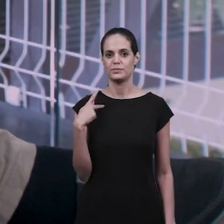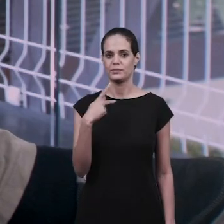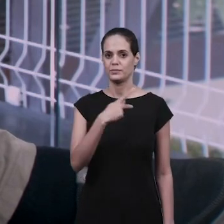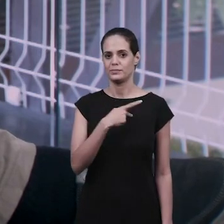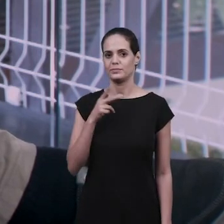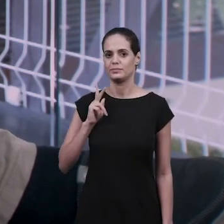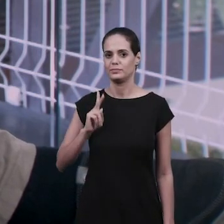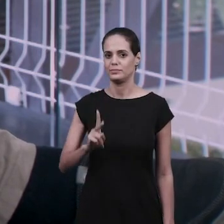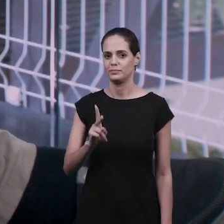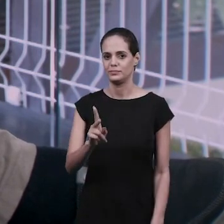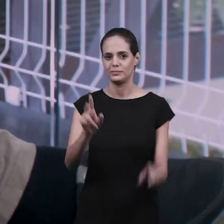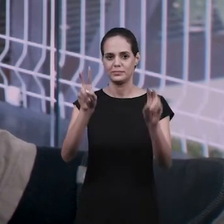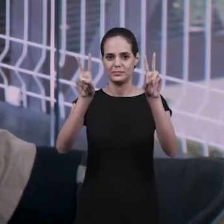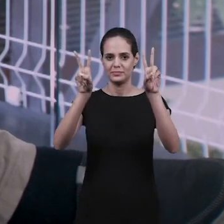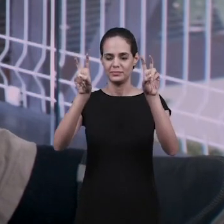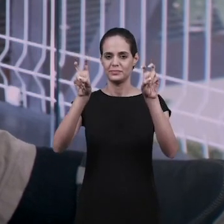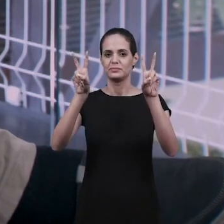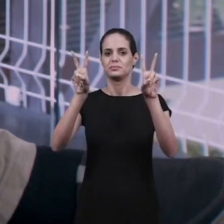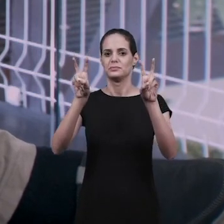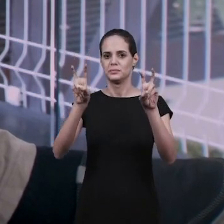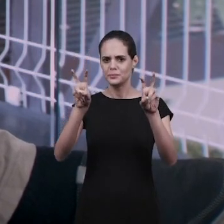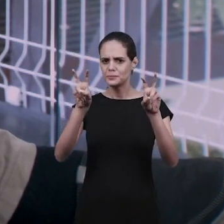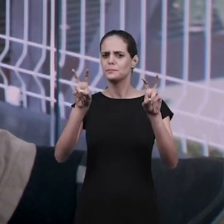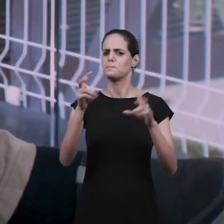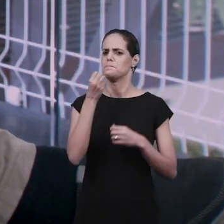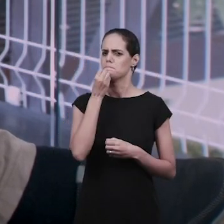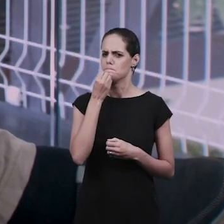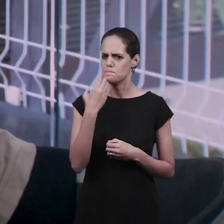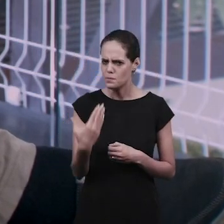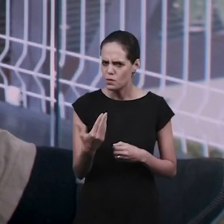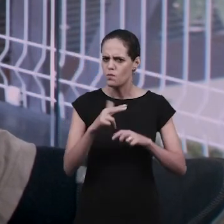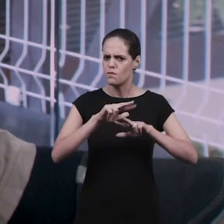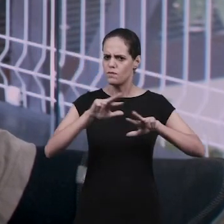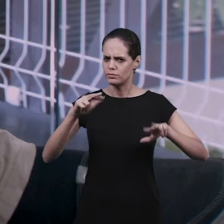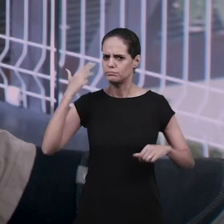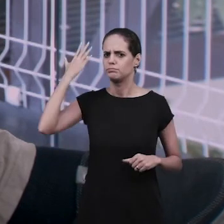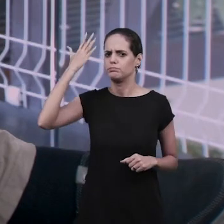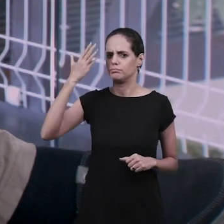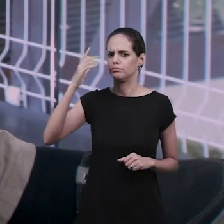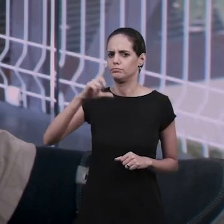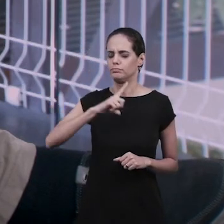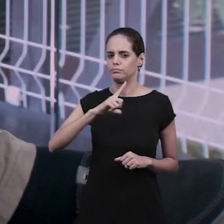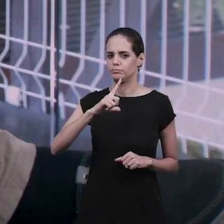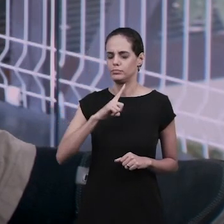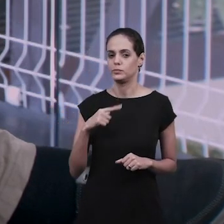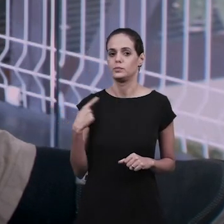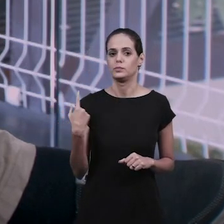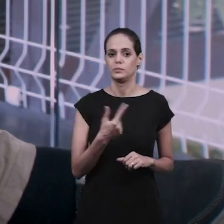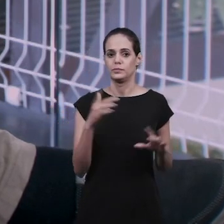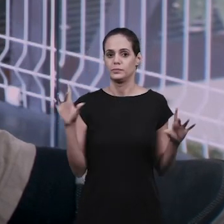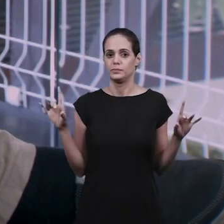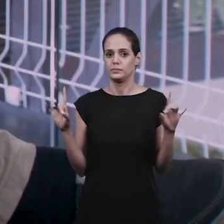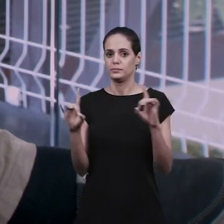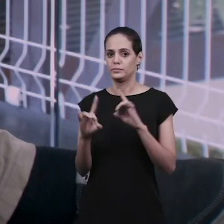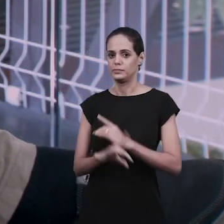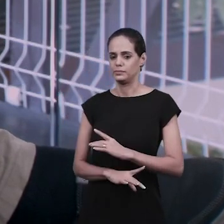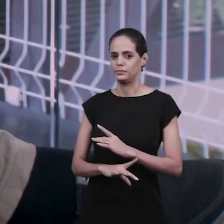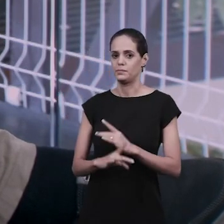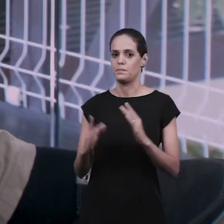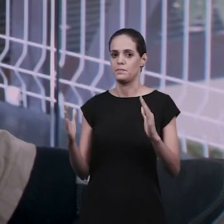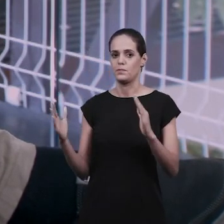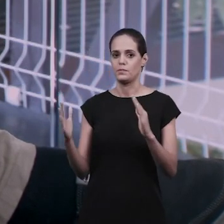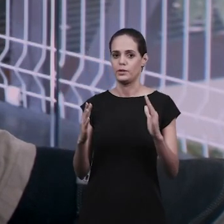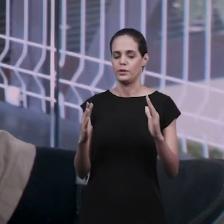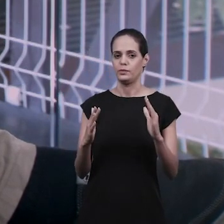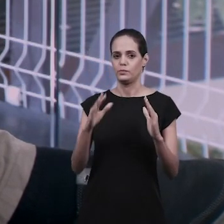donner continuité à cette thématique qui est très riche, qui nous oriente sur la manière comment être prêt pour le moment